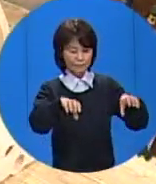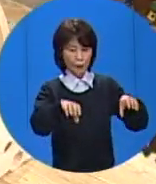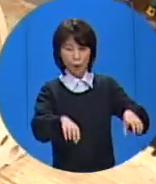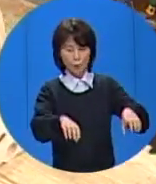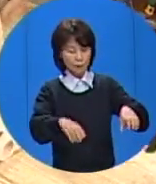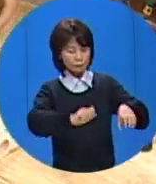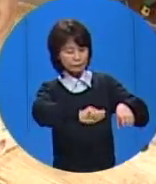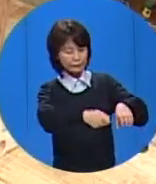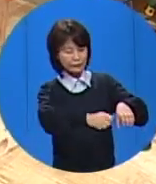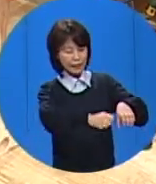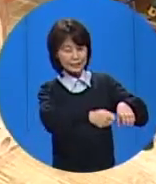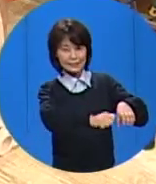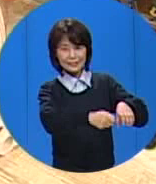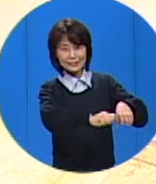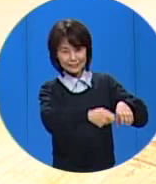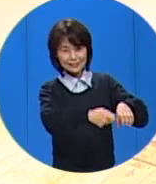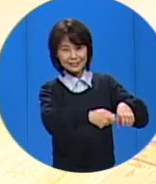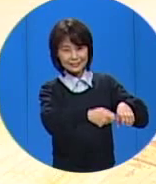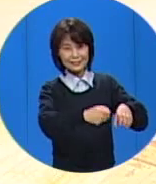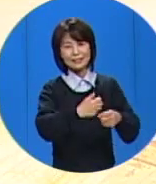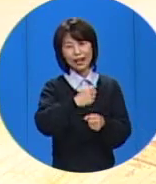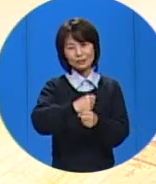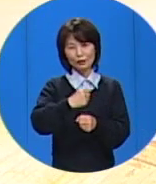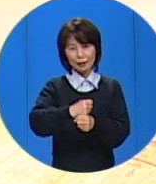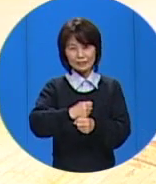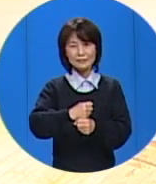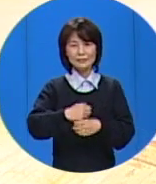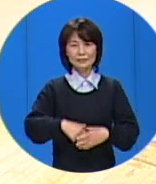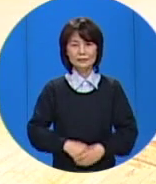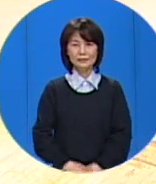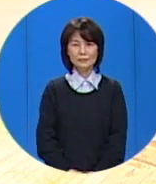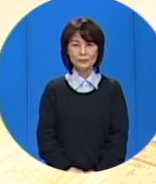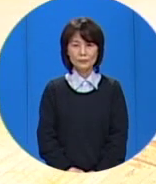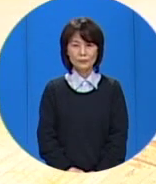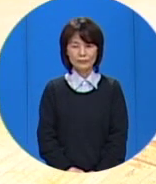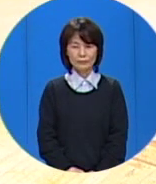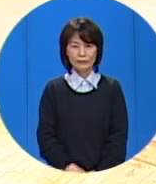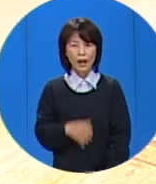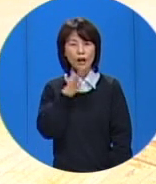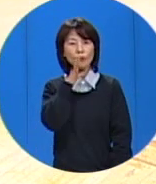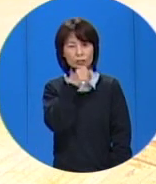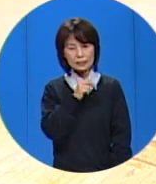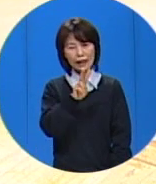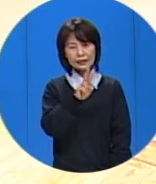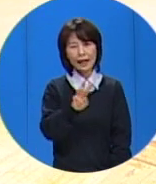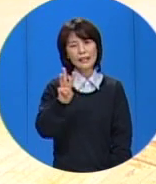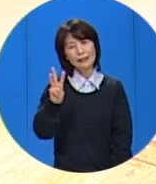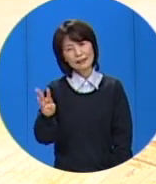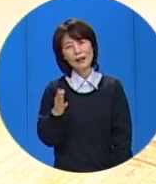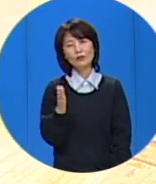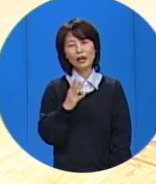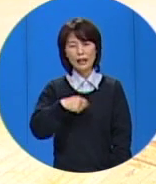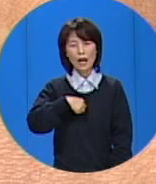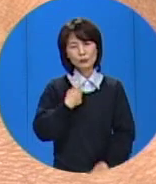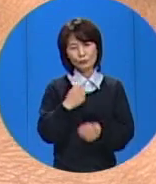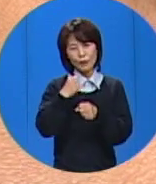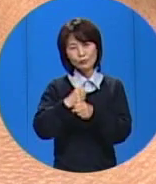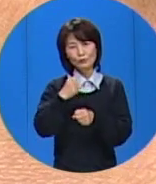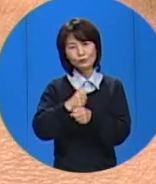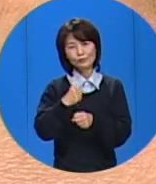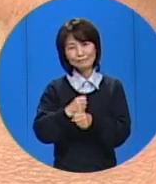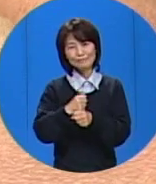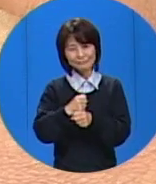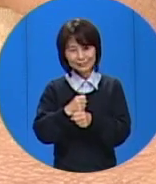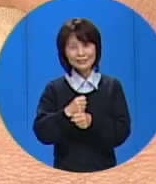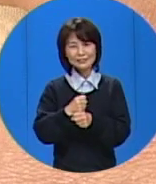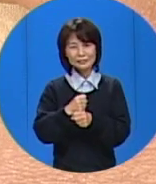作りまして、でこう全部ネジで止められるようにすると、2歳3歳となると自分で組み立てられるようになるんじゃないかと、